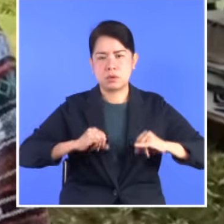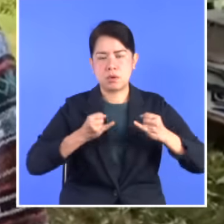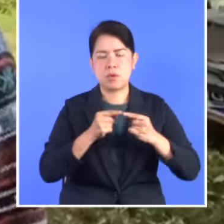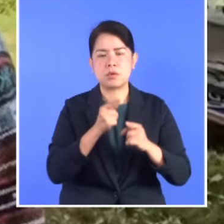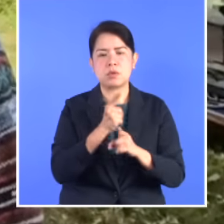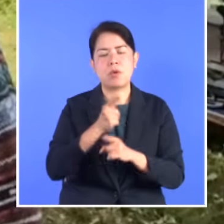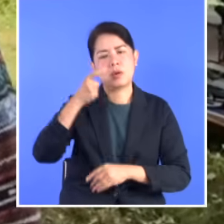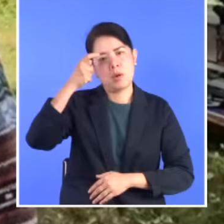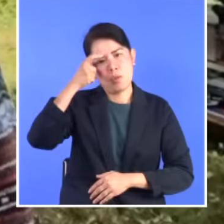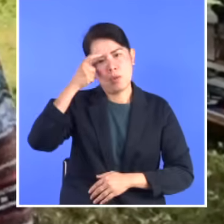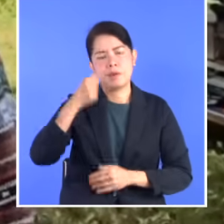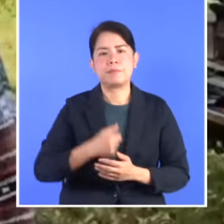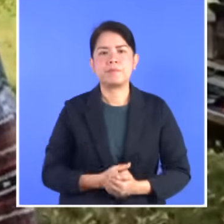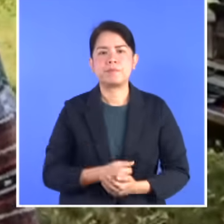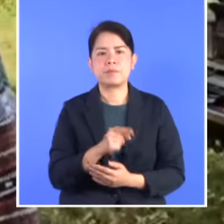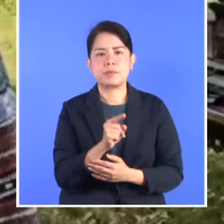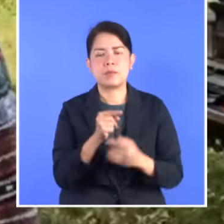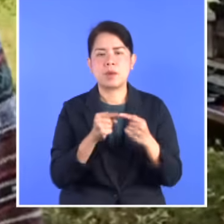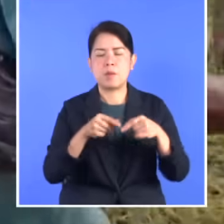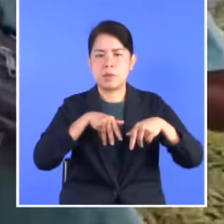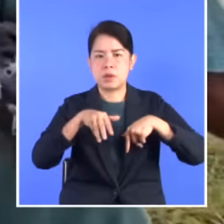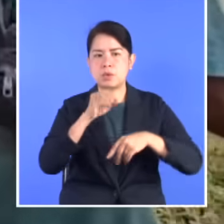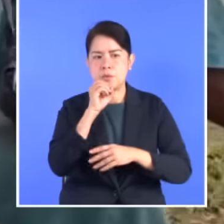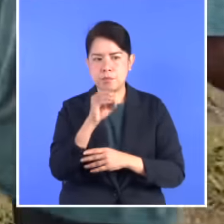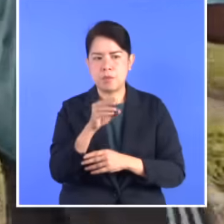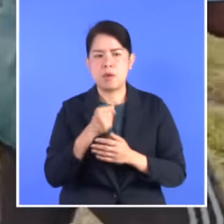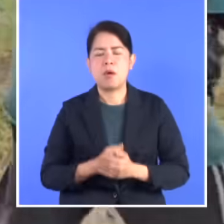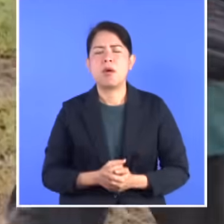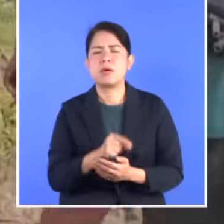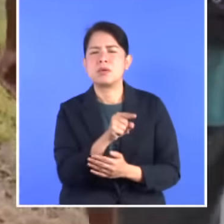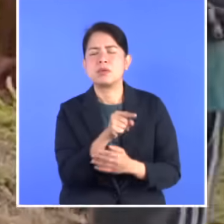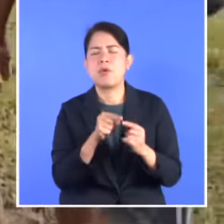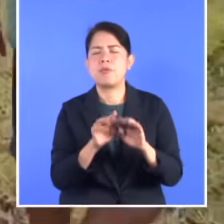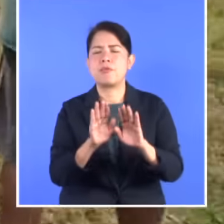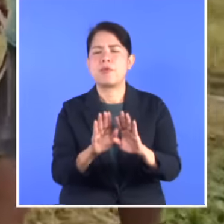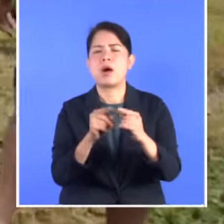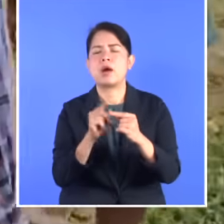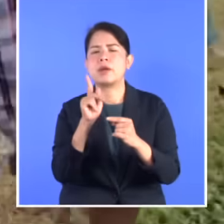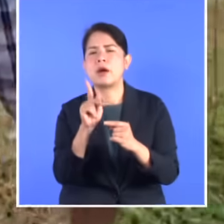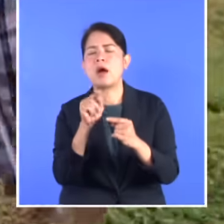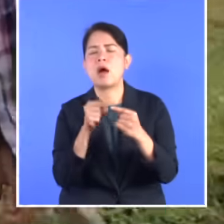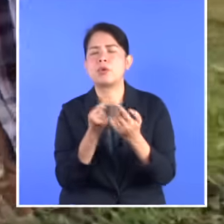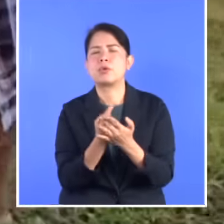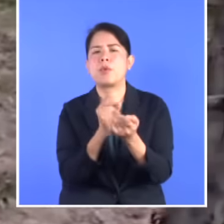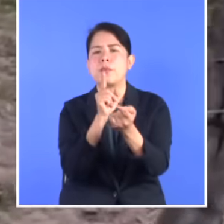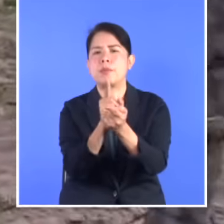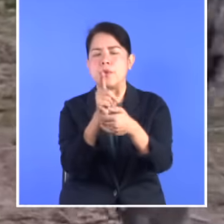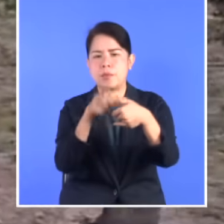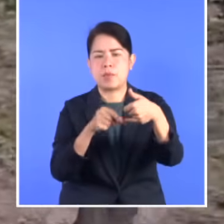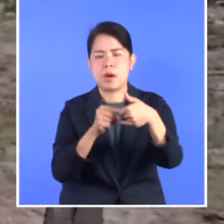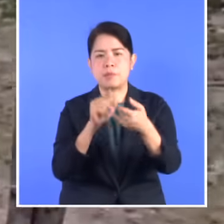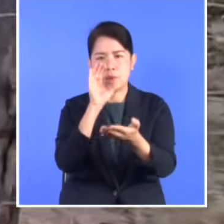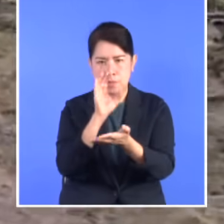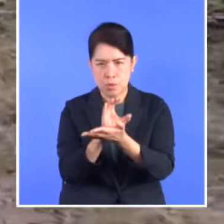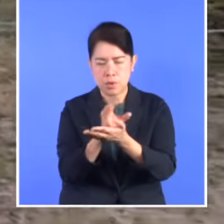าวบ้านก็ไปบอกกับนักข่าวบอกว่าซอยเนี่ยซอยไปถามเราเนี่ยนี่นักข่าวก็เลยไปถามผู้ที่ถูกกล่าวหาเป็นตำรวจ